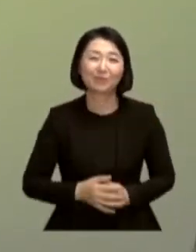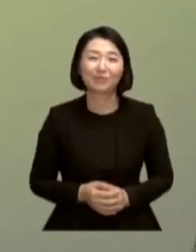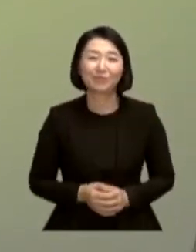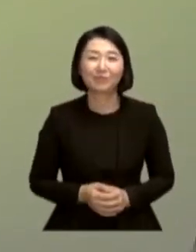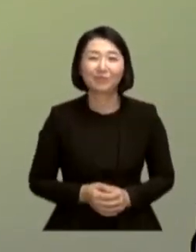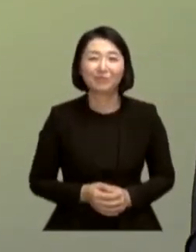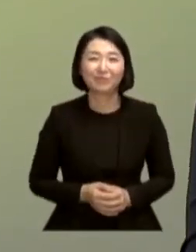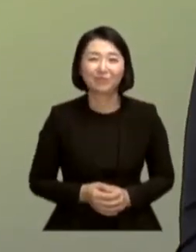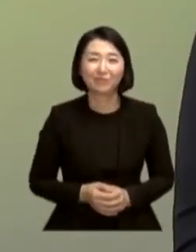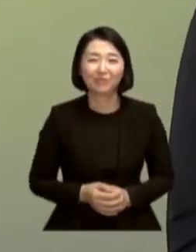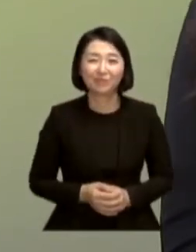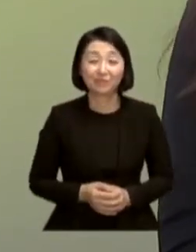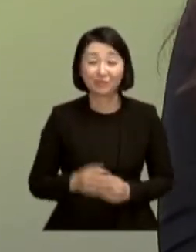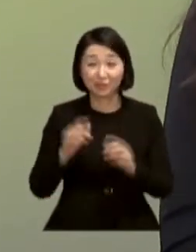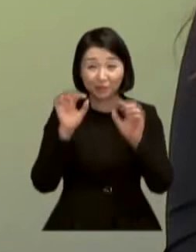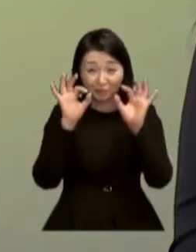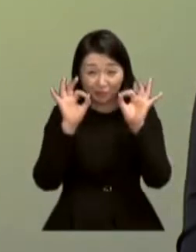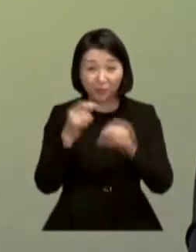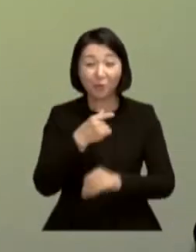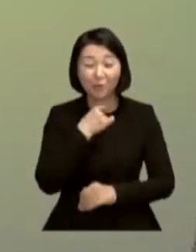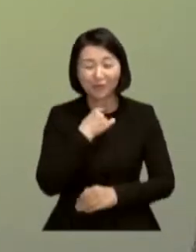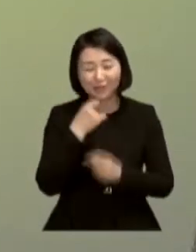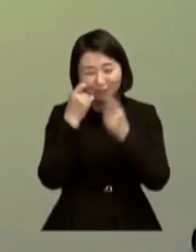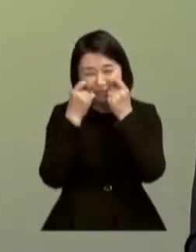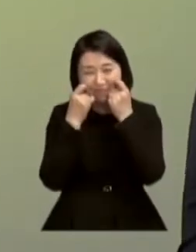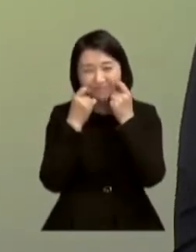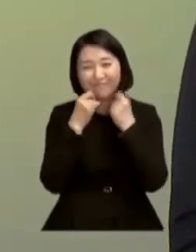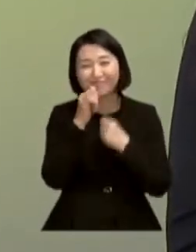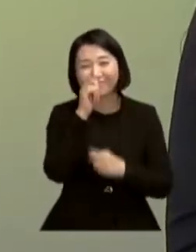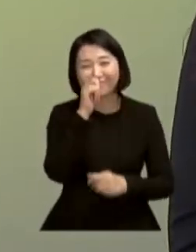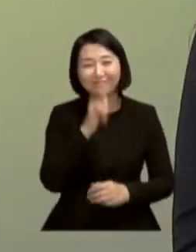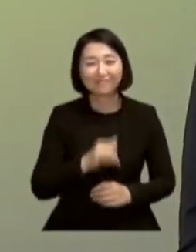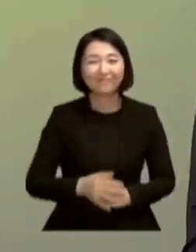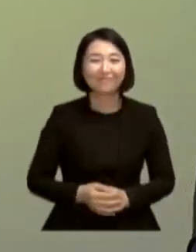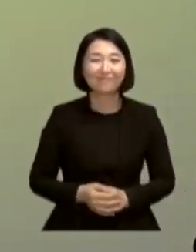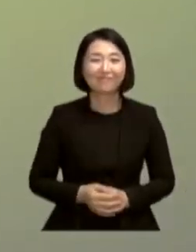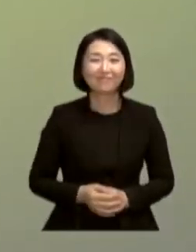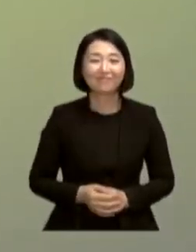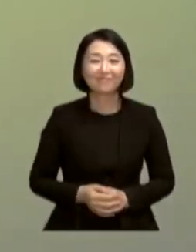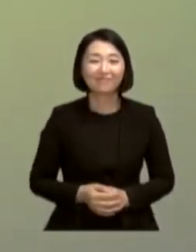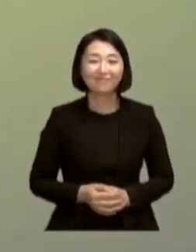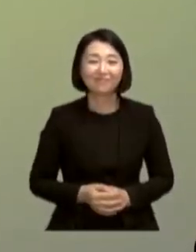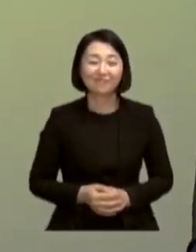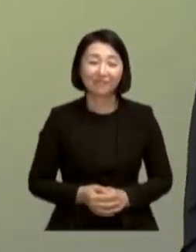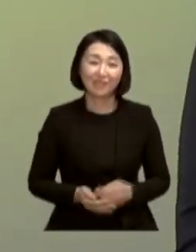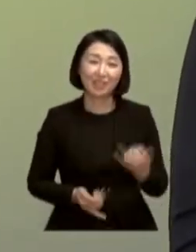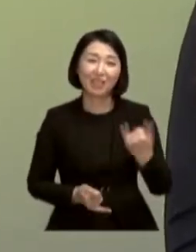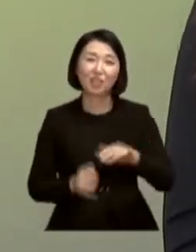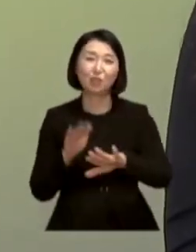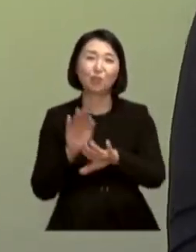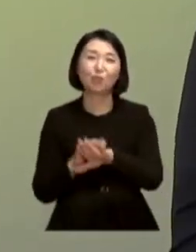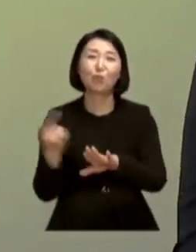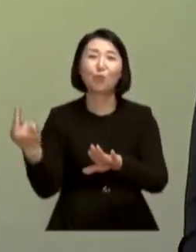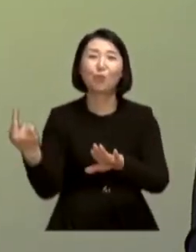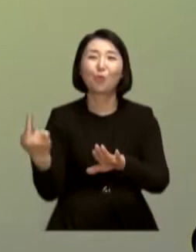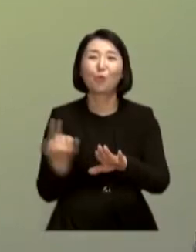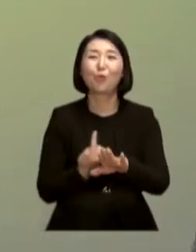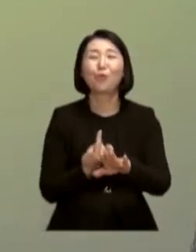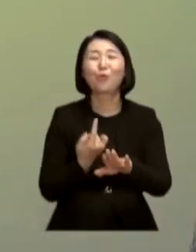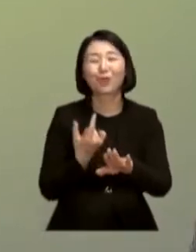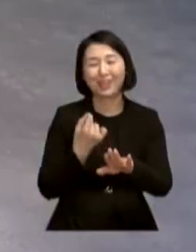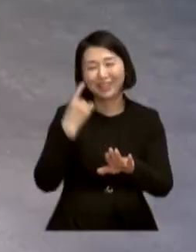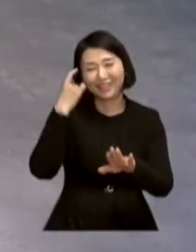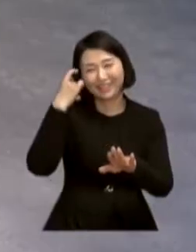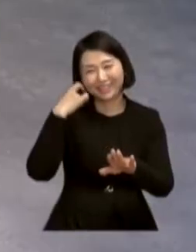막 눈물이 계속 나오는 거예요. 그래서 내 자식을 놓고 온 것 같은 그런 마음으로 그런